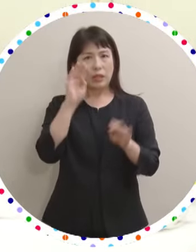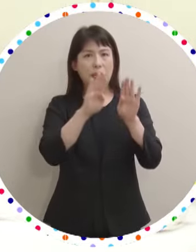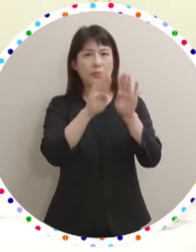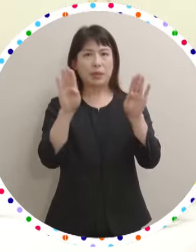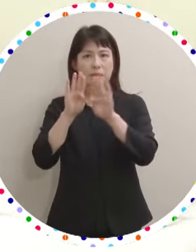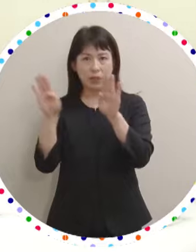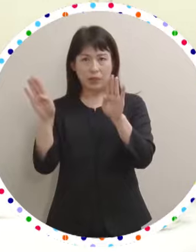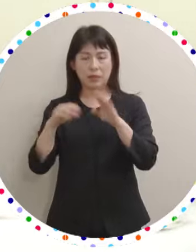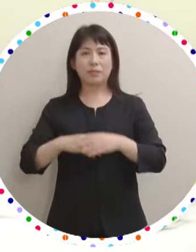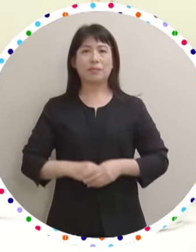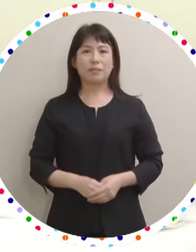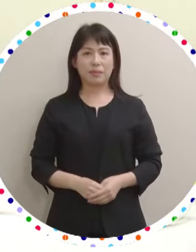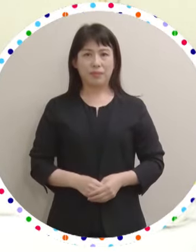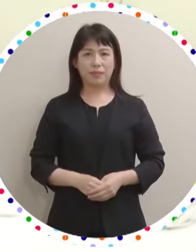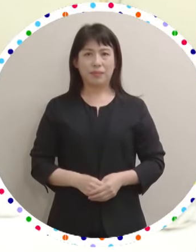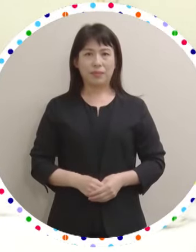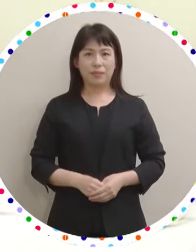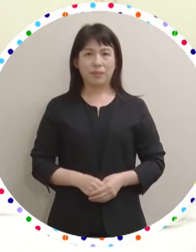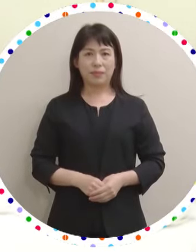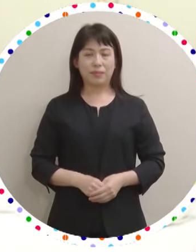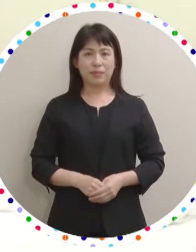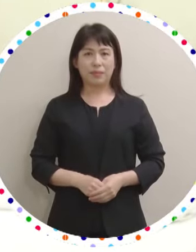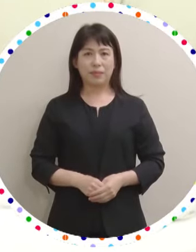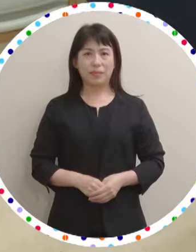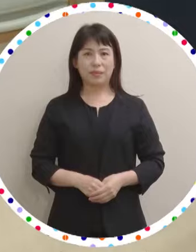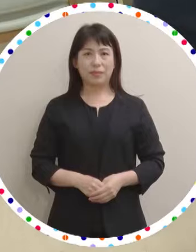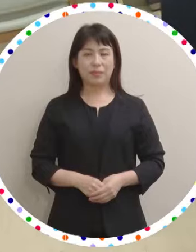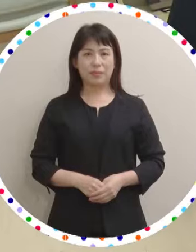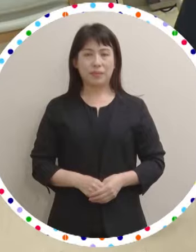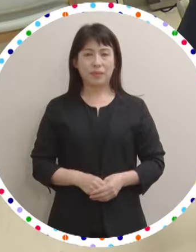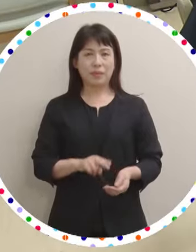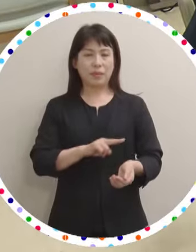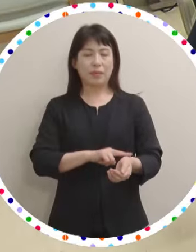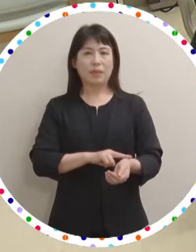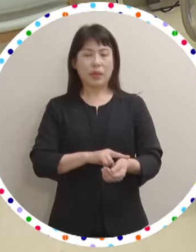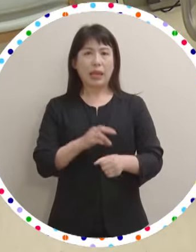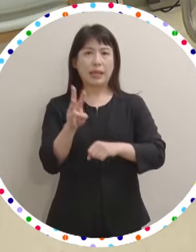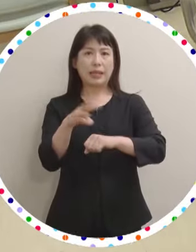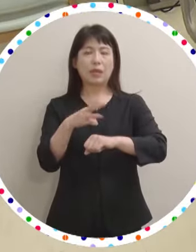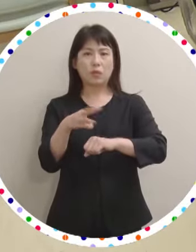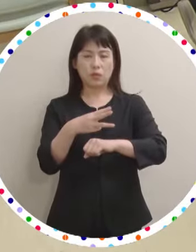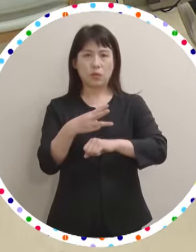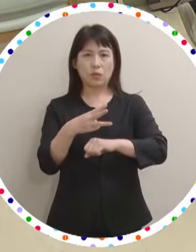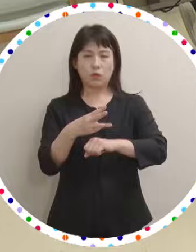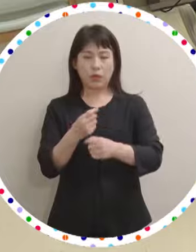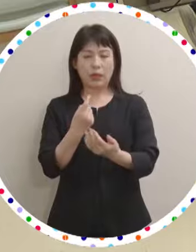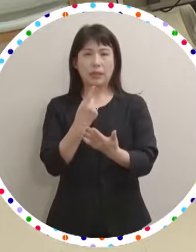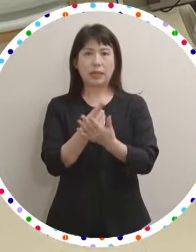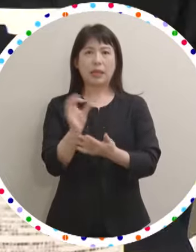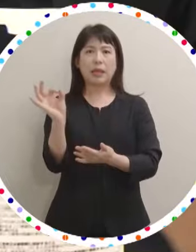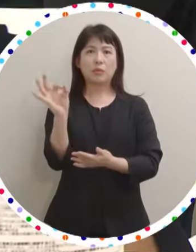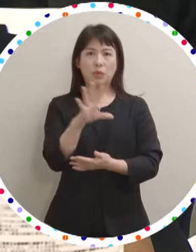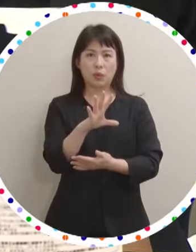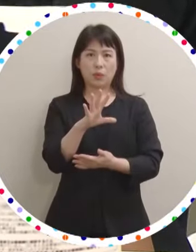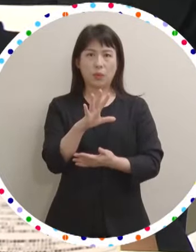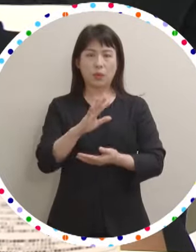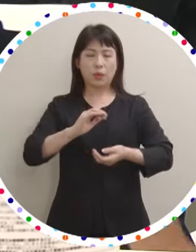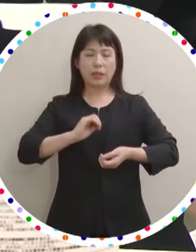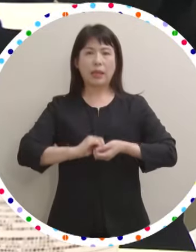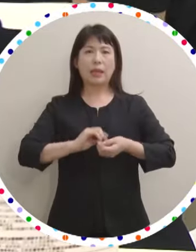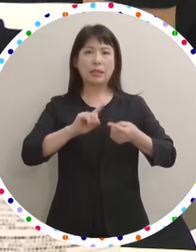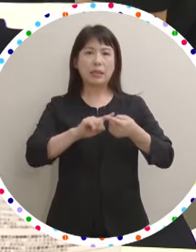ふうに考えて開催しております。 看護職カムバック研修は参加費無料で定期的に